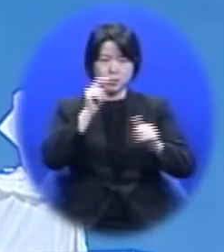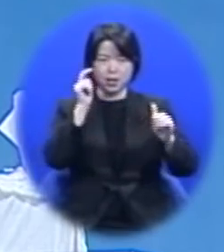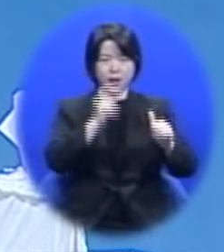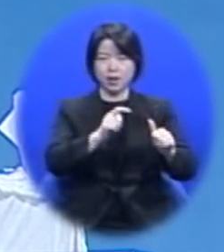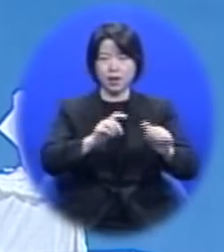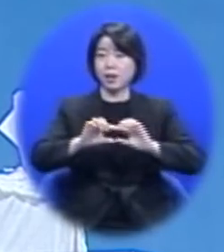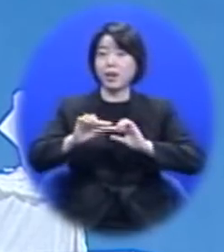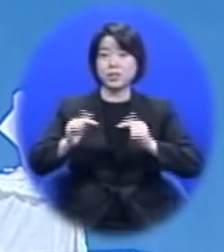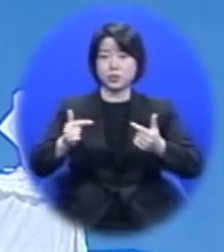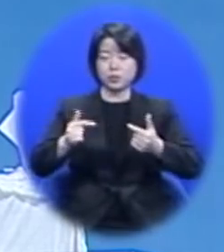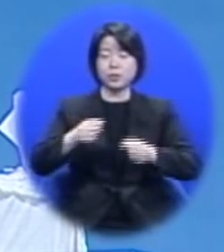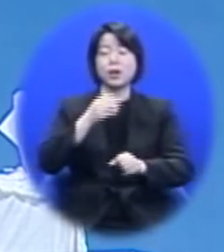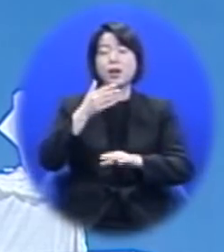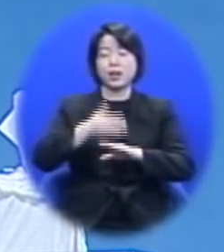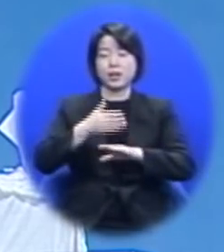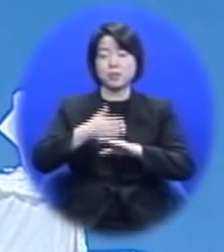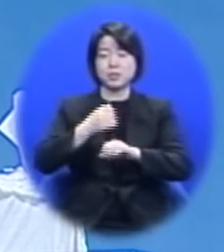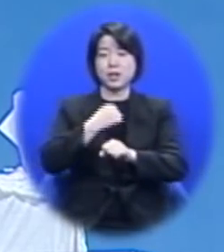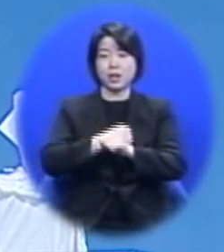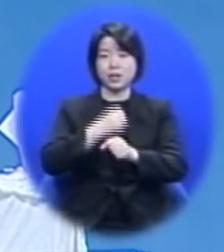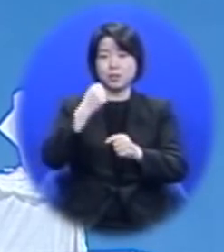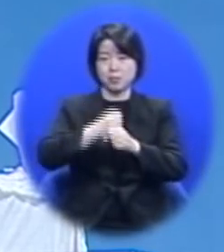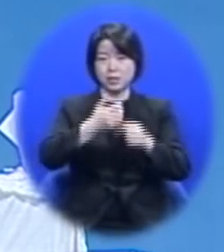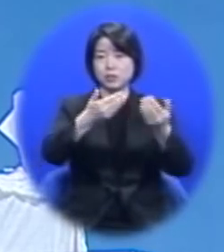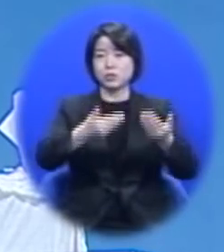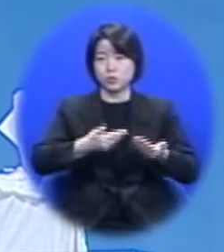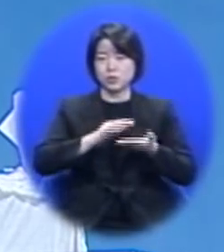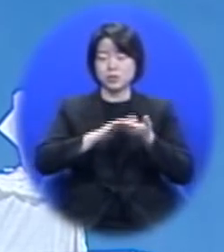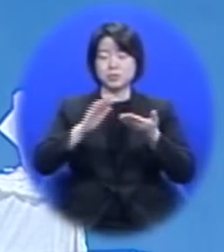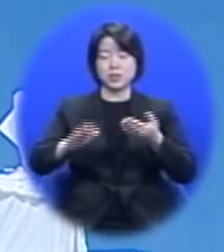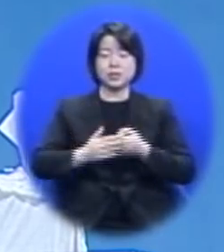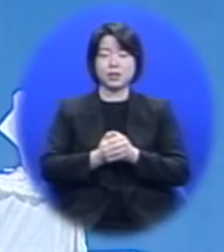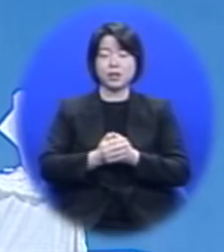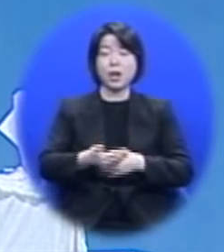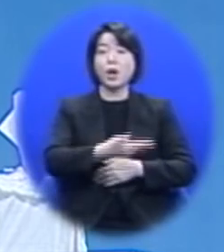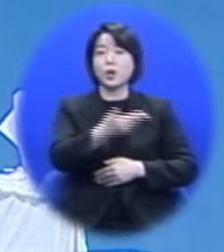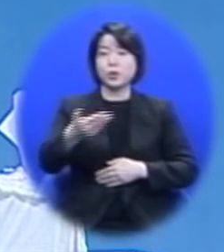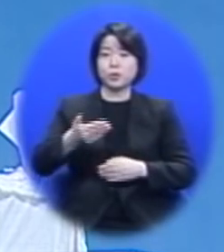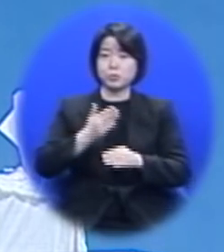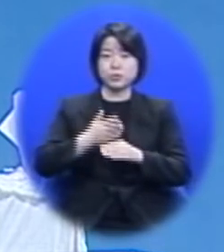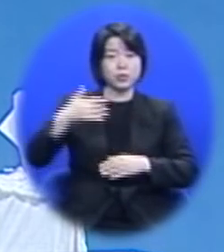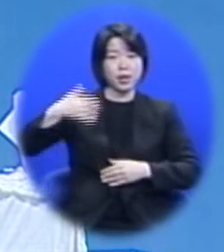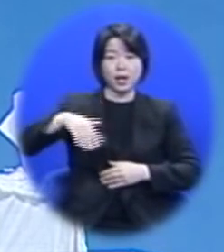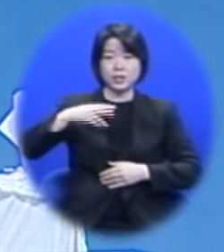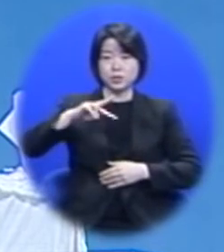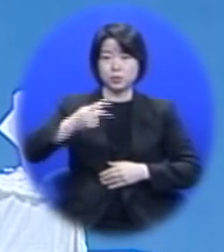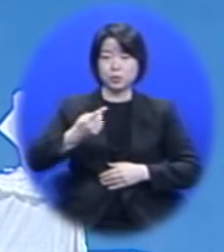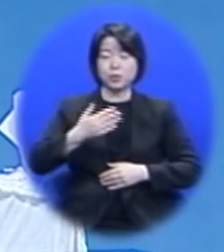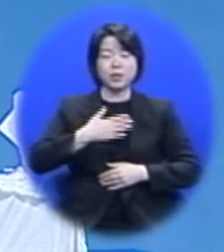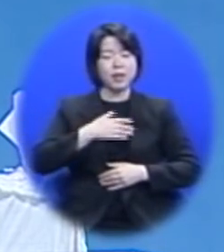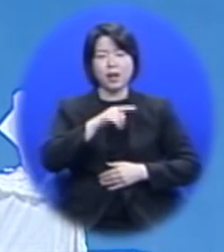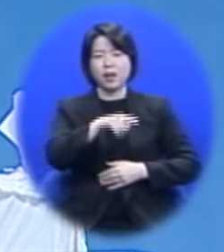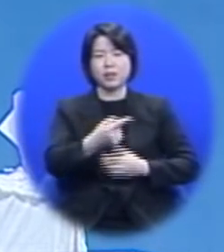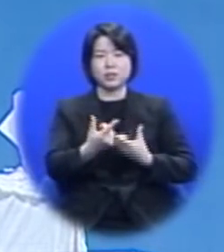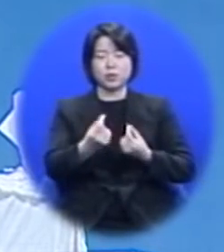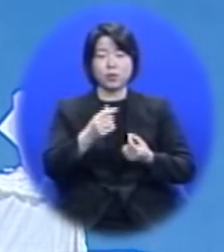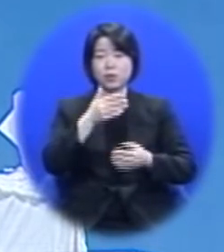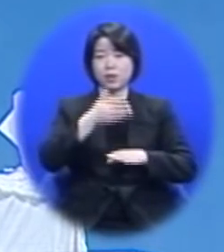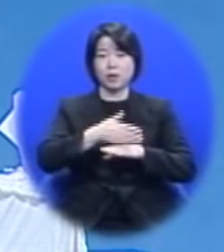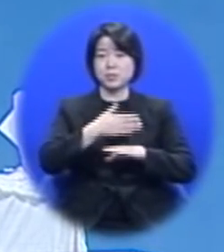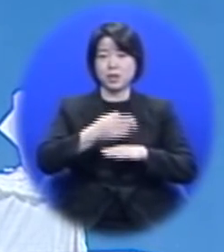감사하라가 아니고 감사하게 만드십니다. 여러분 중에 아직도 나는 그런 감사가 없어,